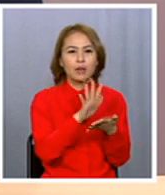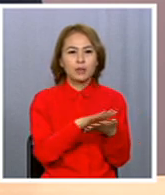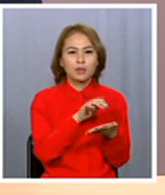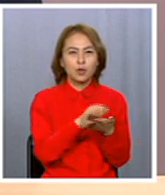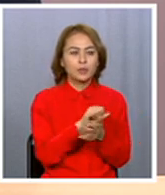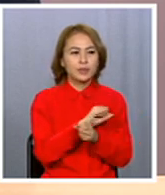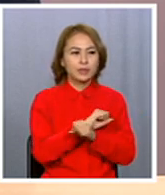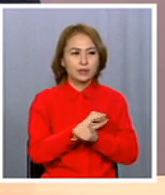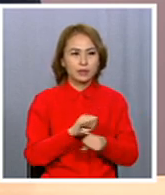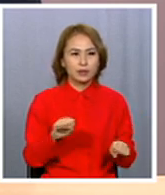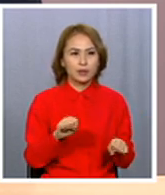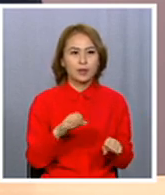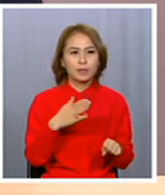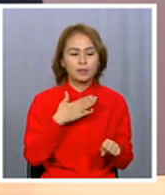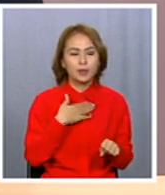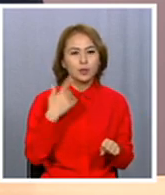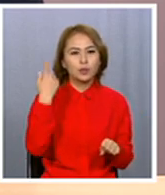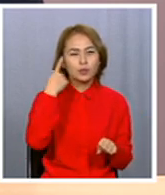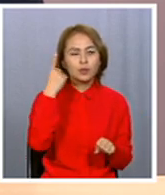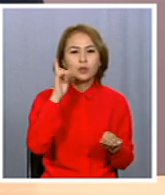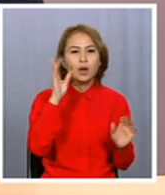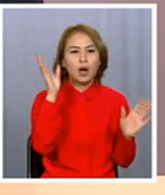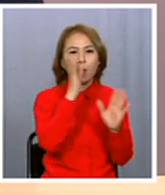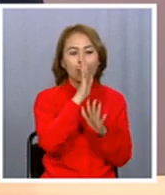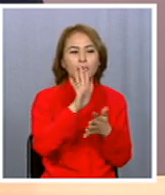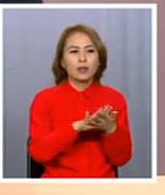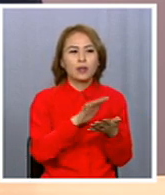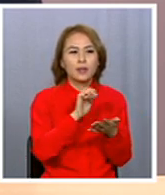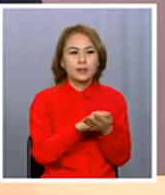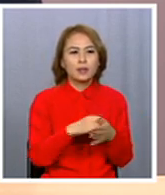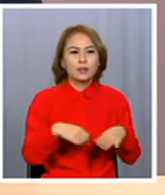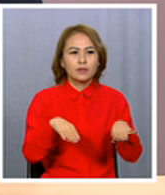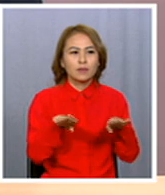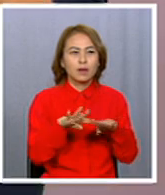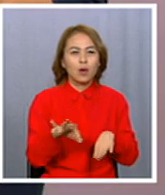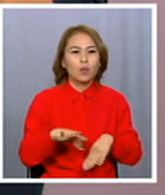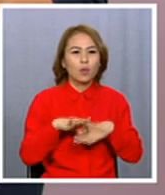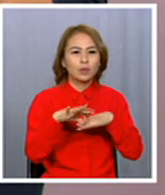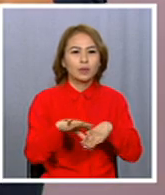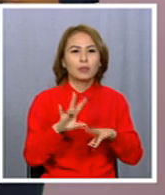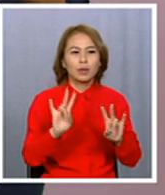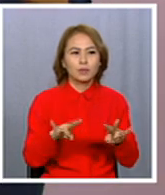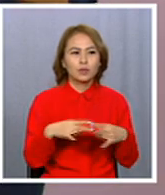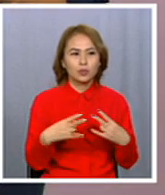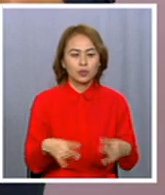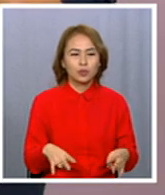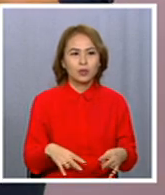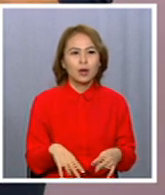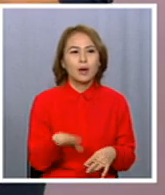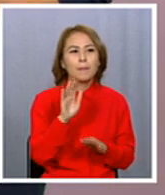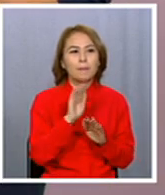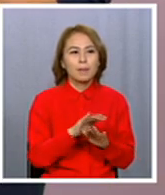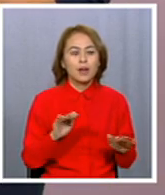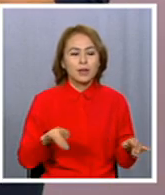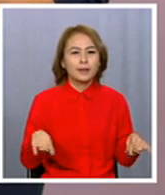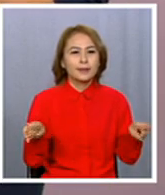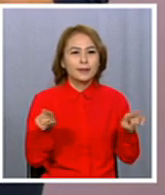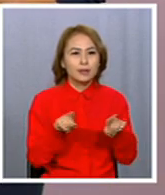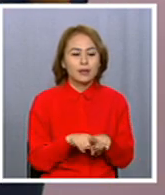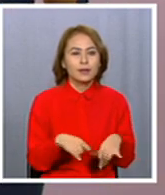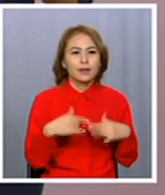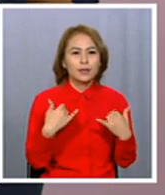керек. Мейлінше ауаны ластайтын дүниелерді қолданбағанымыз жөн. Балалар, дәл қазіргі